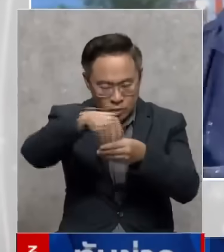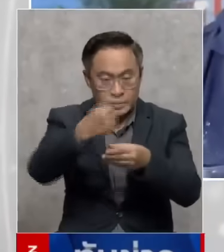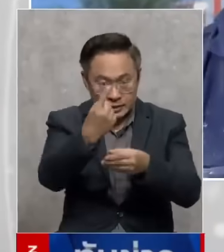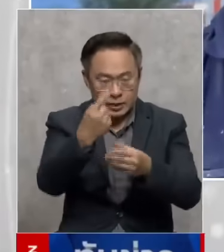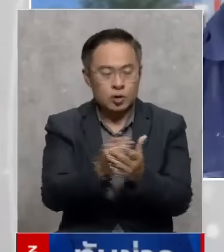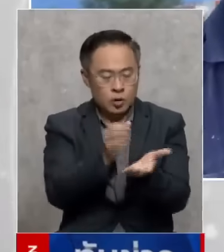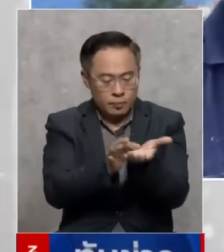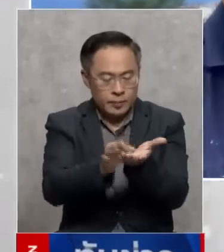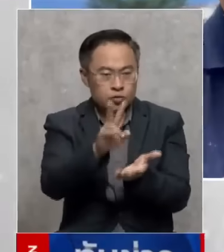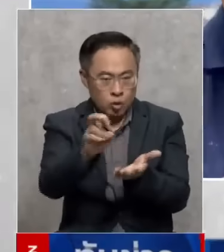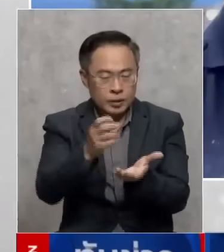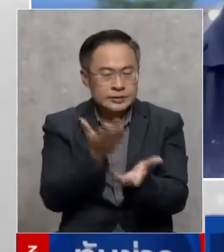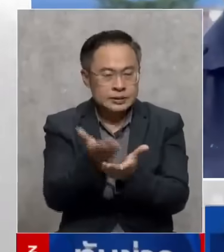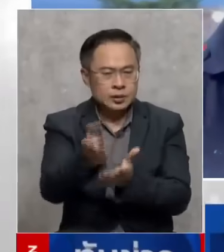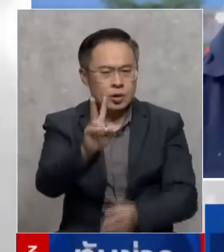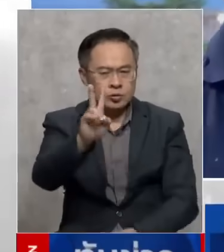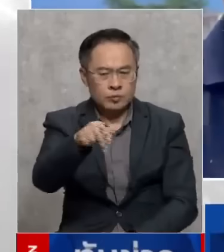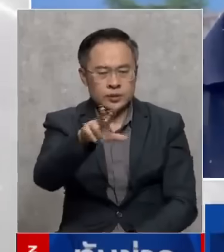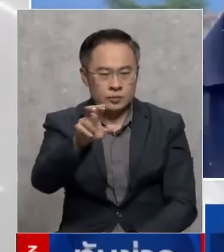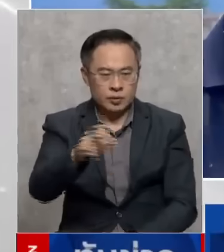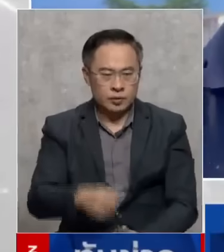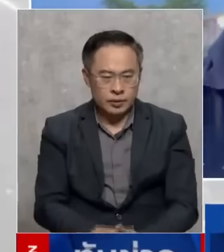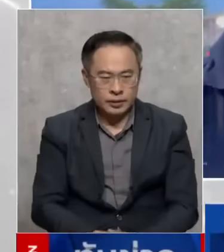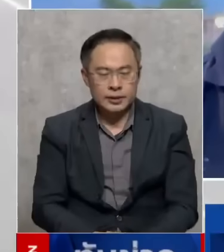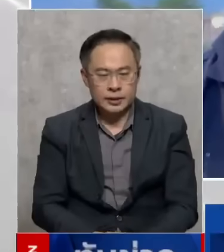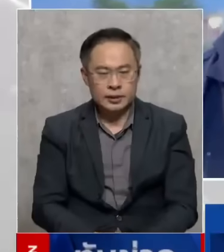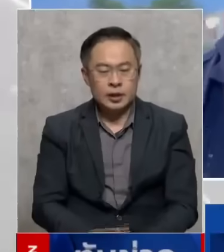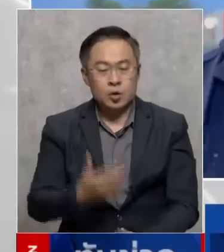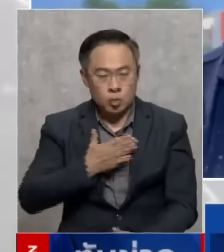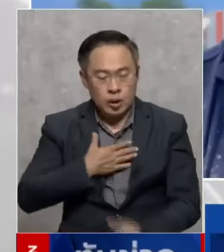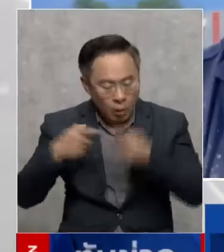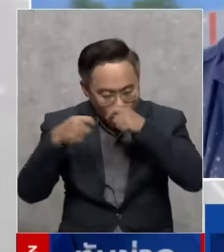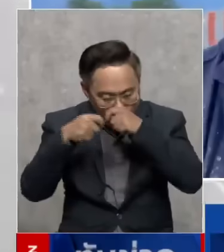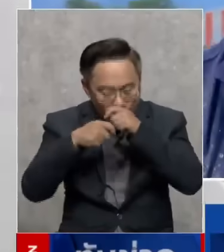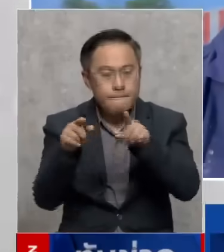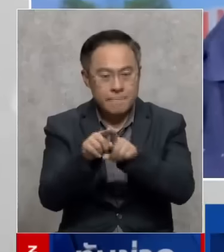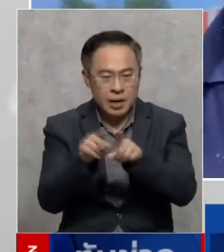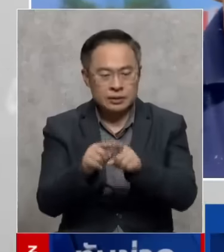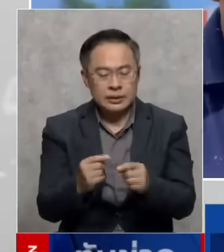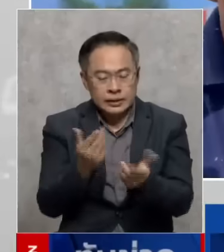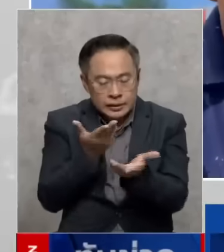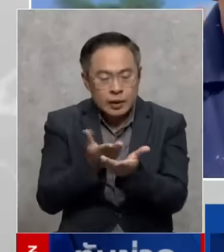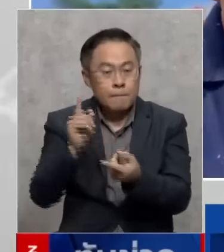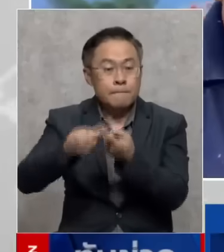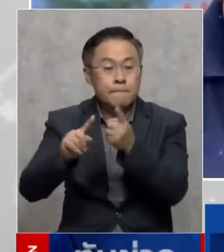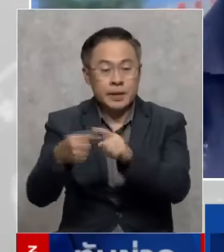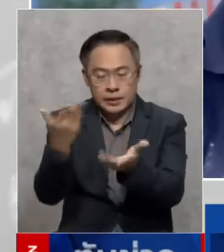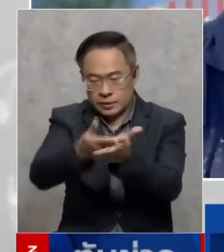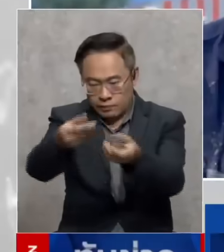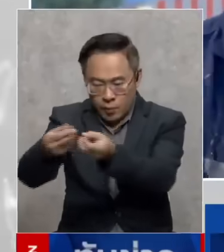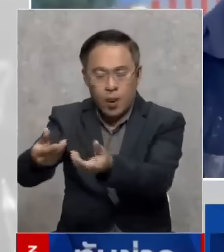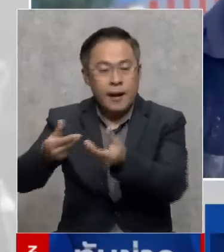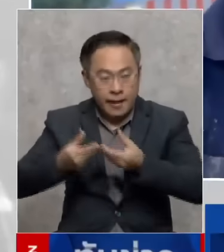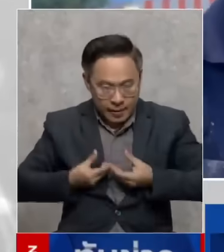เสพยังไงทำไมถึงกล้าไปซื้อเนาะให้ๆแบ่งให้เสร็จอ่ะหรอซื้อประจำ